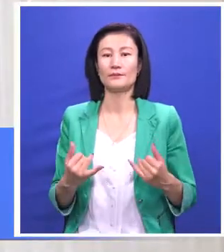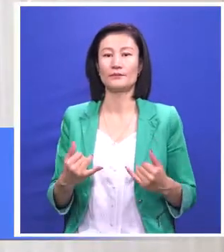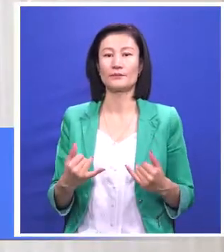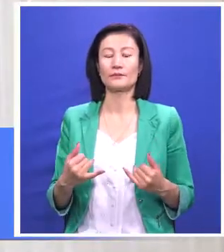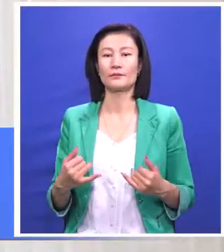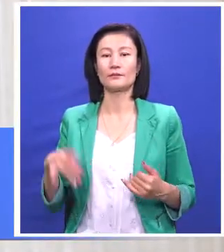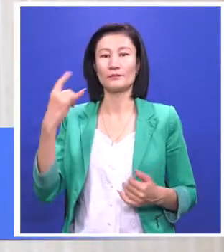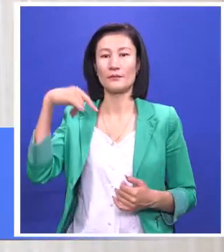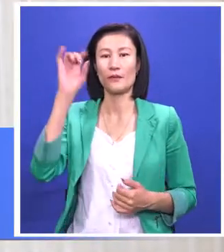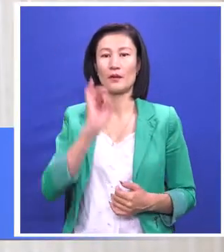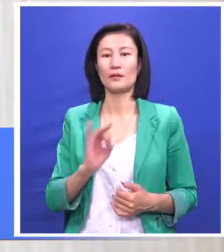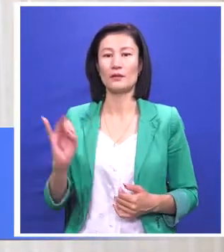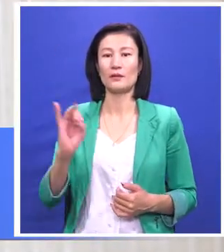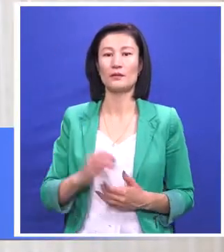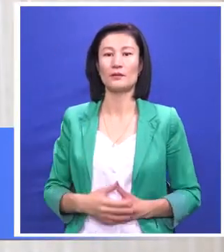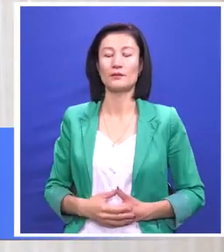кісі